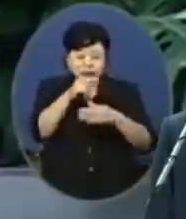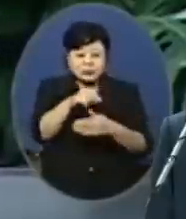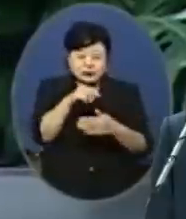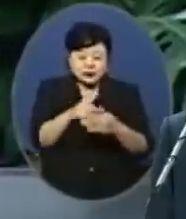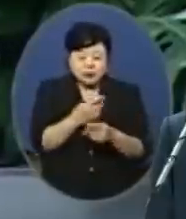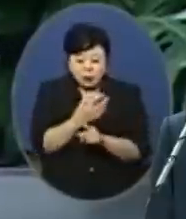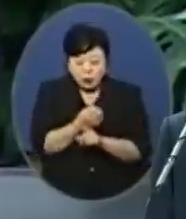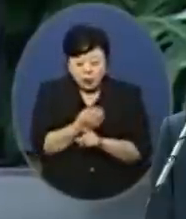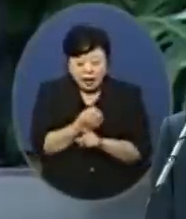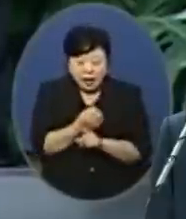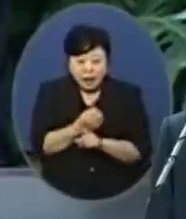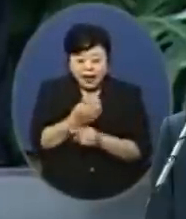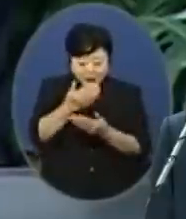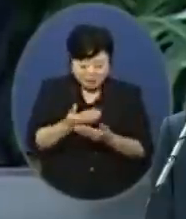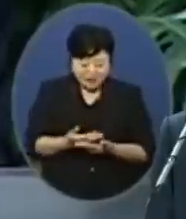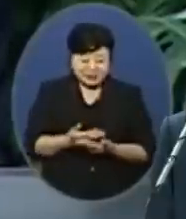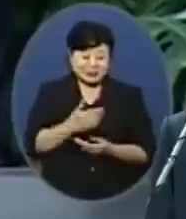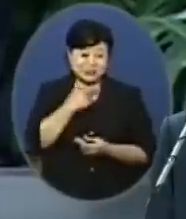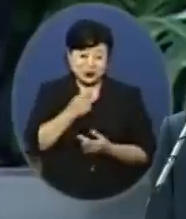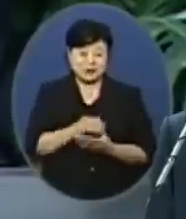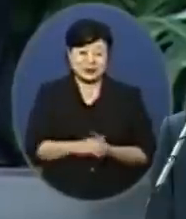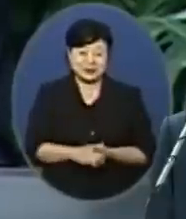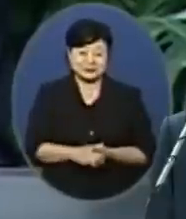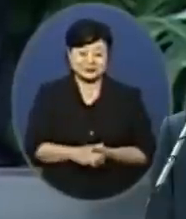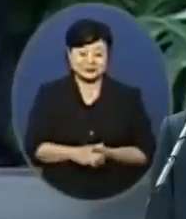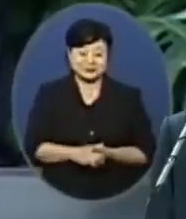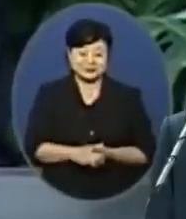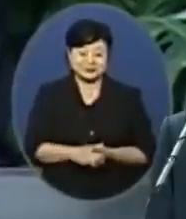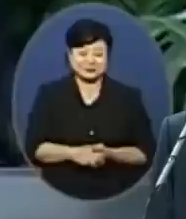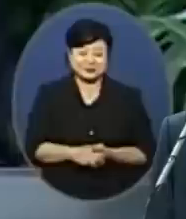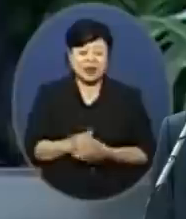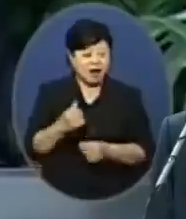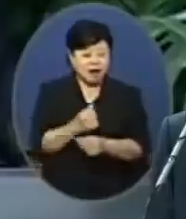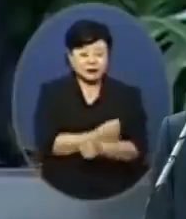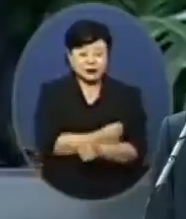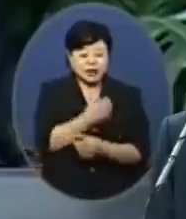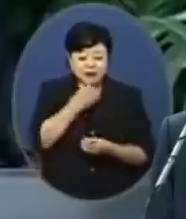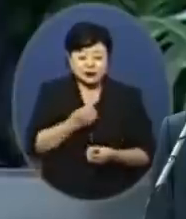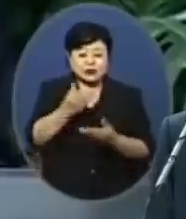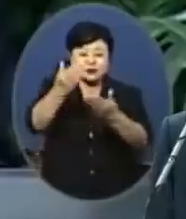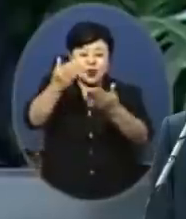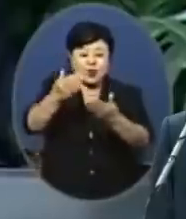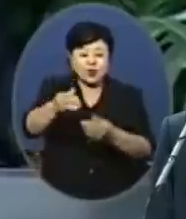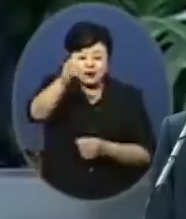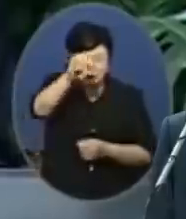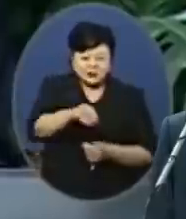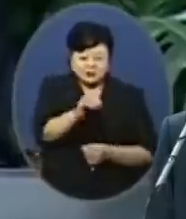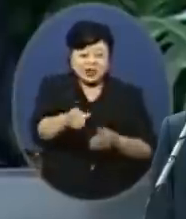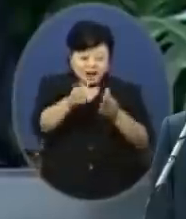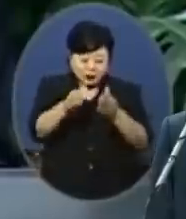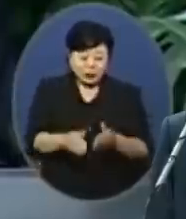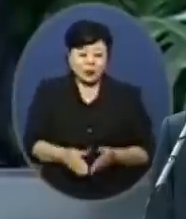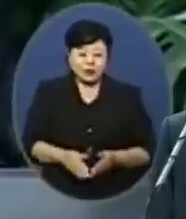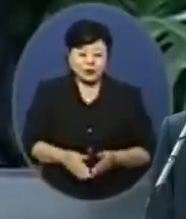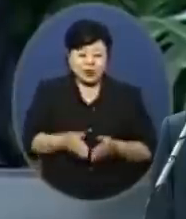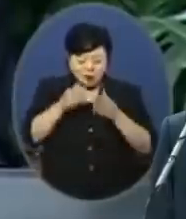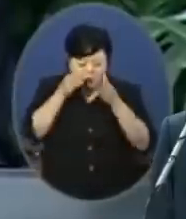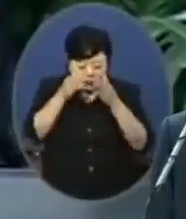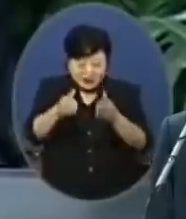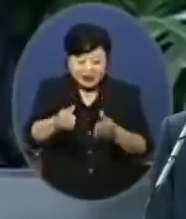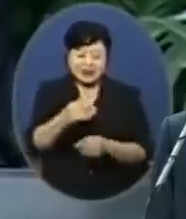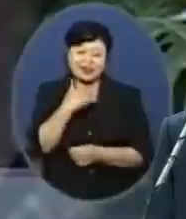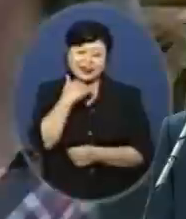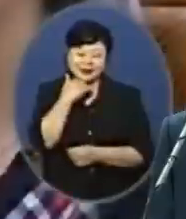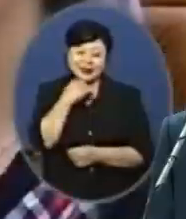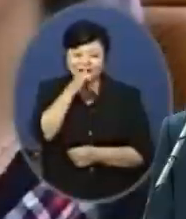있는 보화를 받아들이기를 원하는 것입니다. 엄청난 축복이 십자가를 통해서 여러분을 향해서